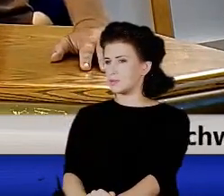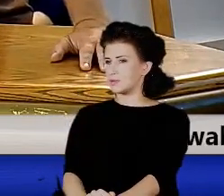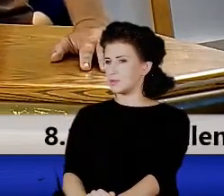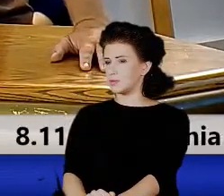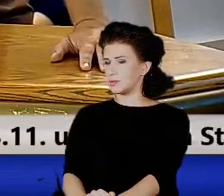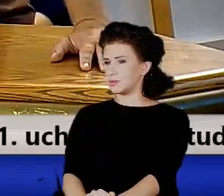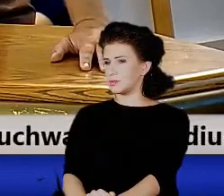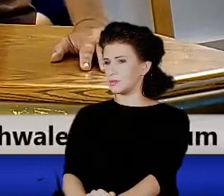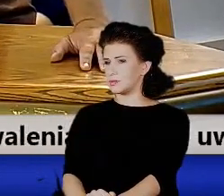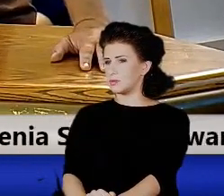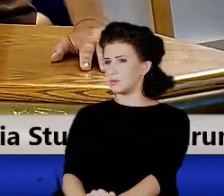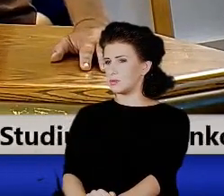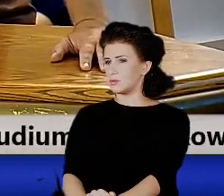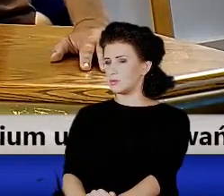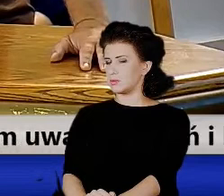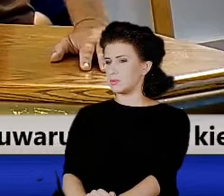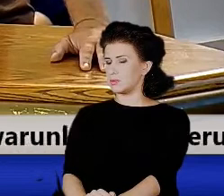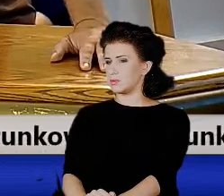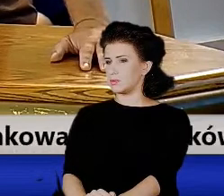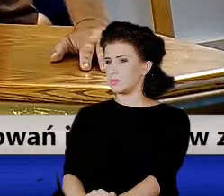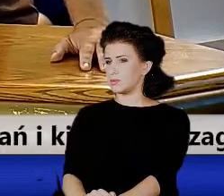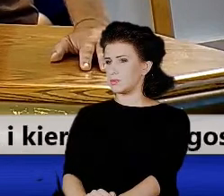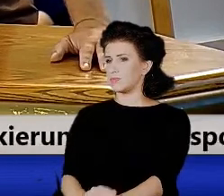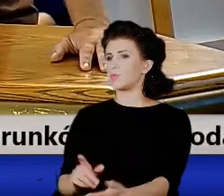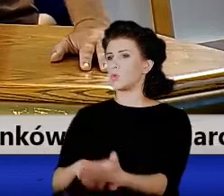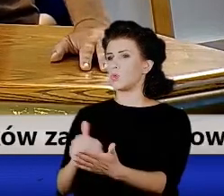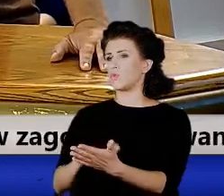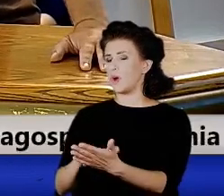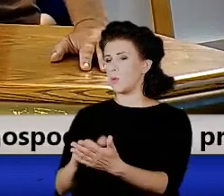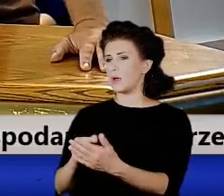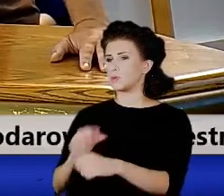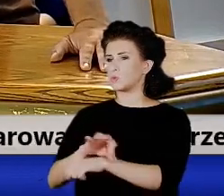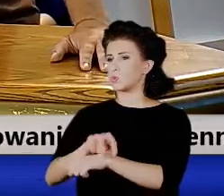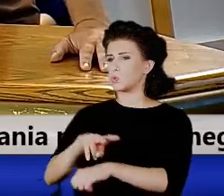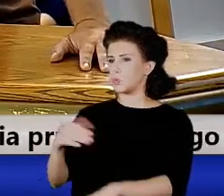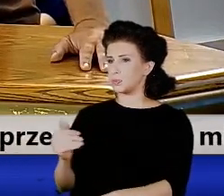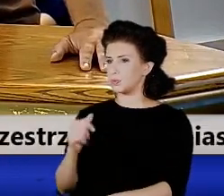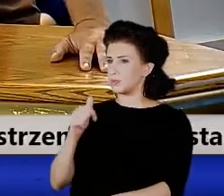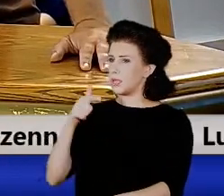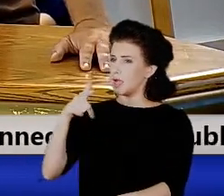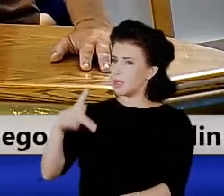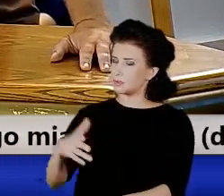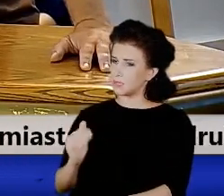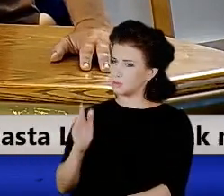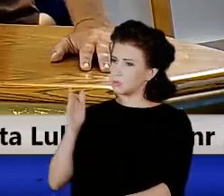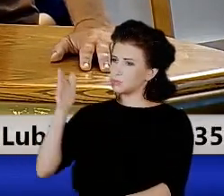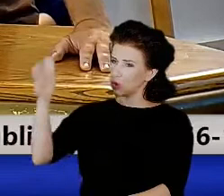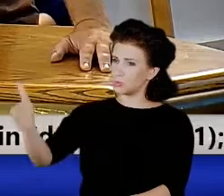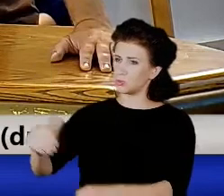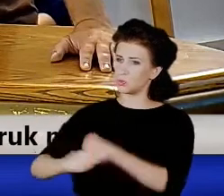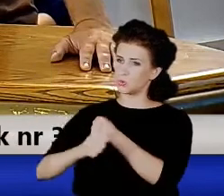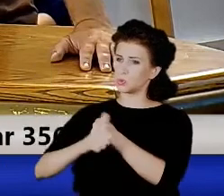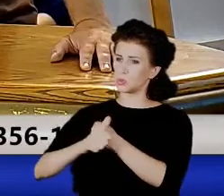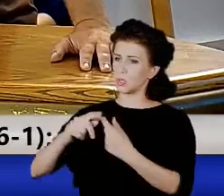Uchwalacie to studium naprawdę dużo, na wiele lat w przód, a nawet jeśli ono zostanie zmienione, to skutki tej